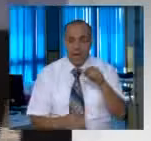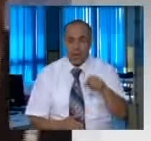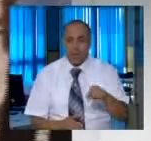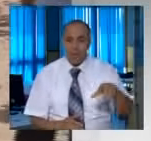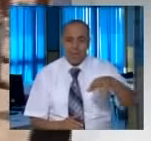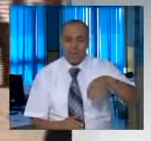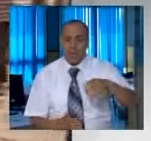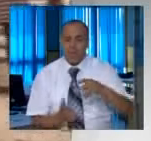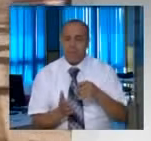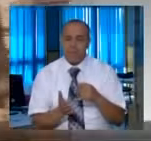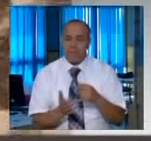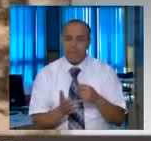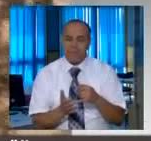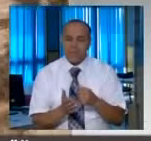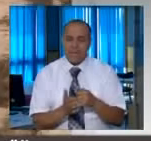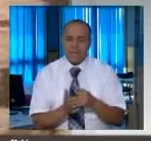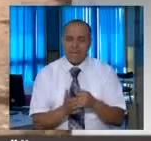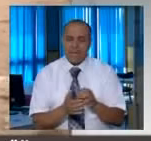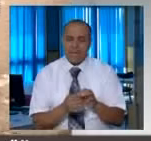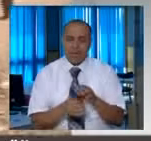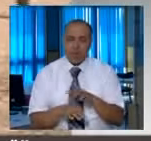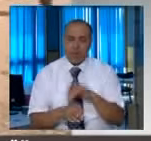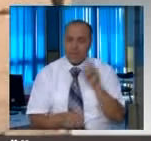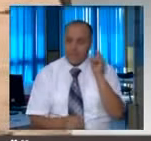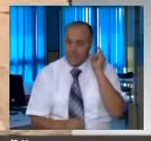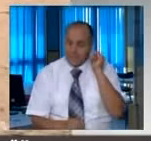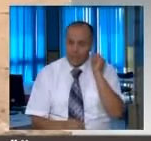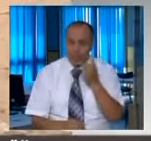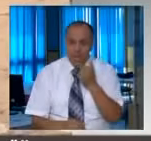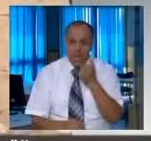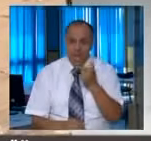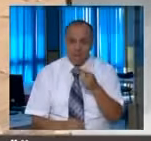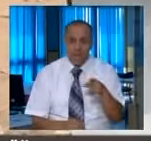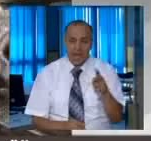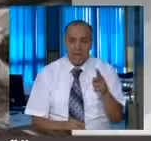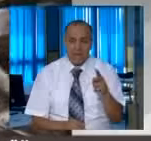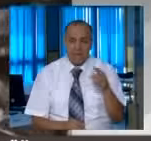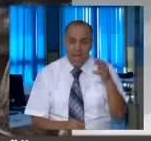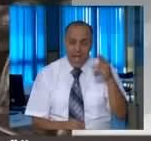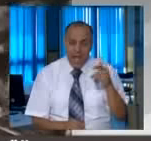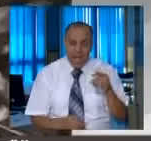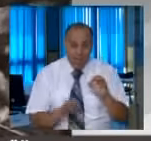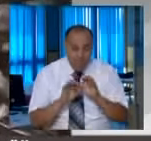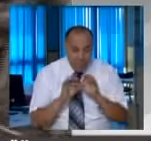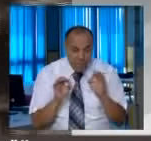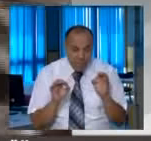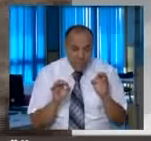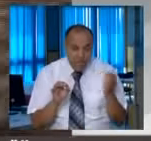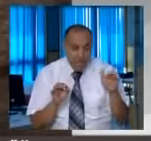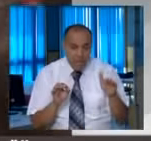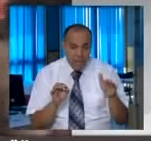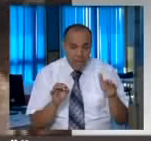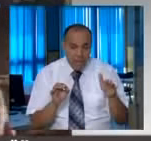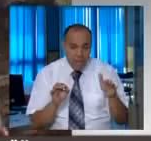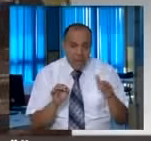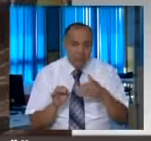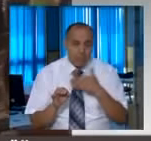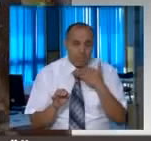بمنطقة خمودة من معتمدية فوسانة بولاية القصرين أسفر حسب آخر حصيلة محينة عن